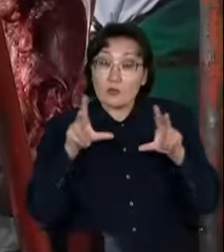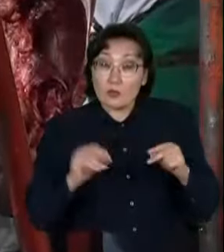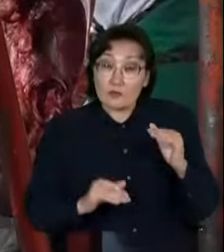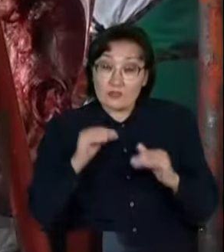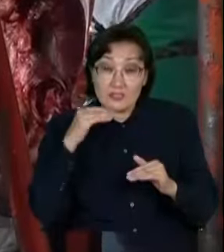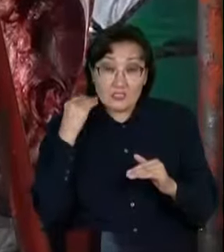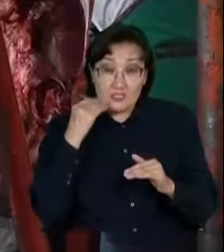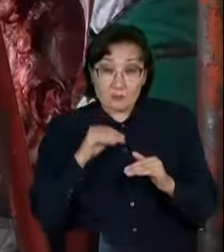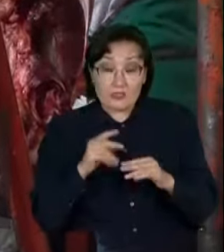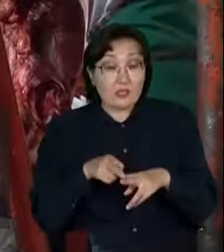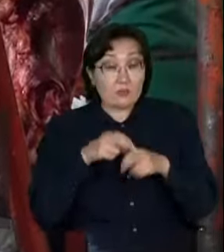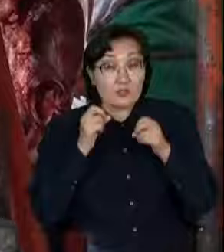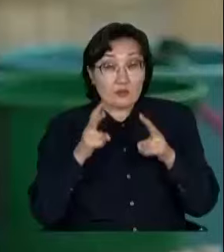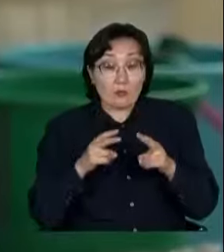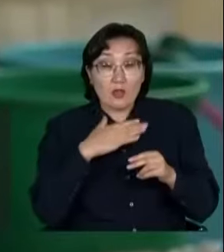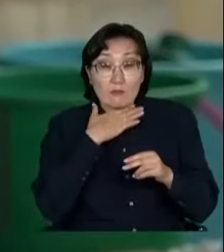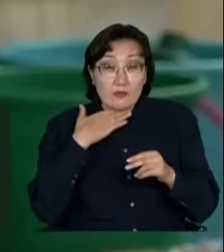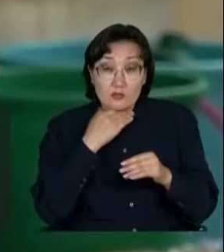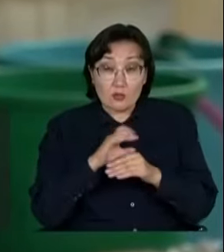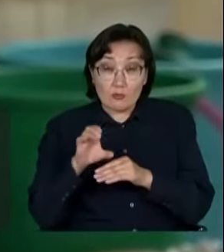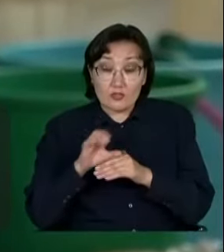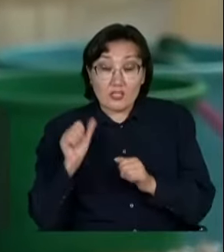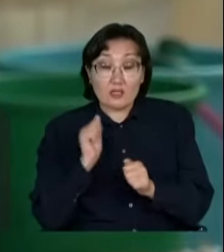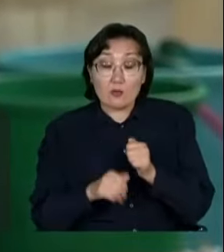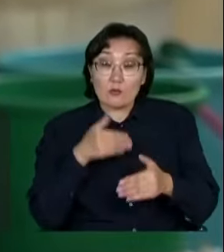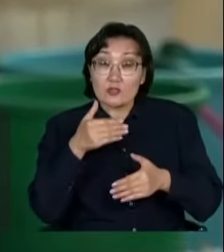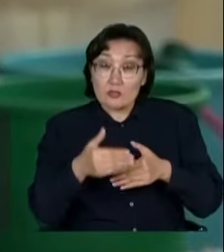высокое качество и безопасность мясной продукции на каждом